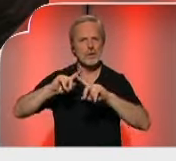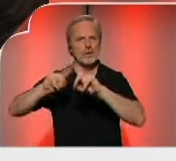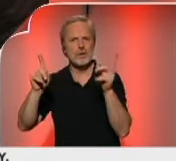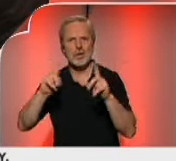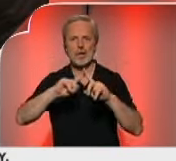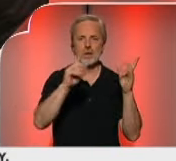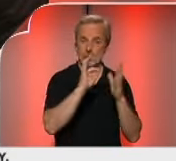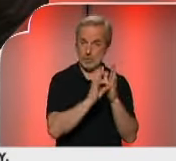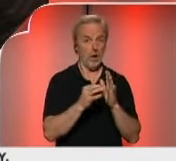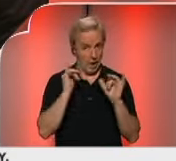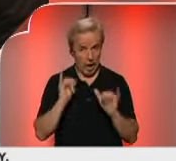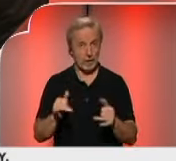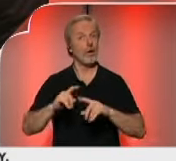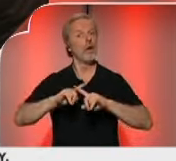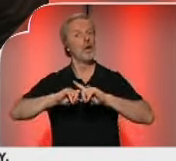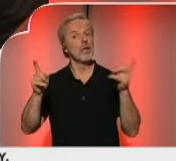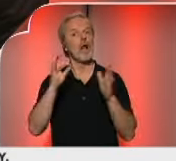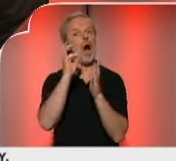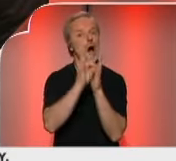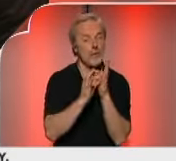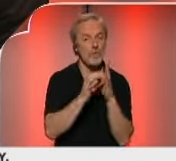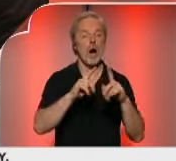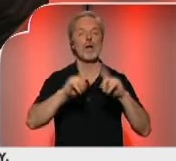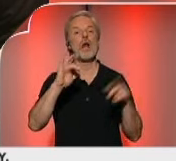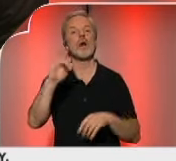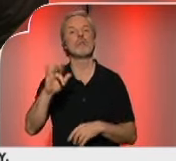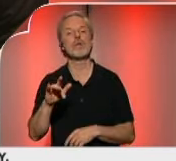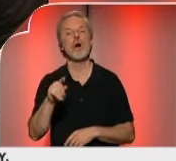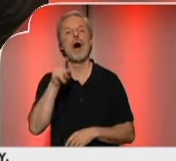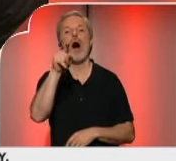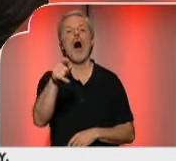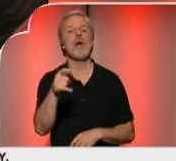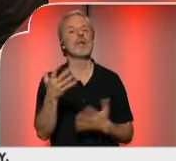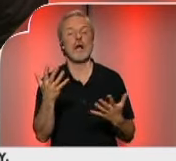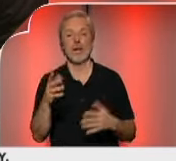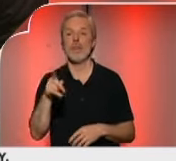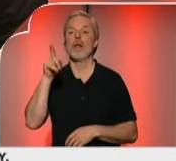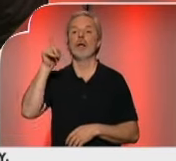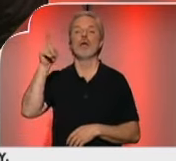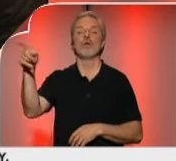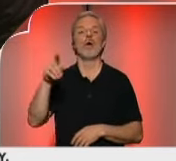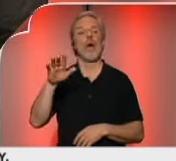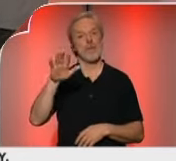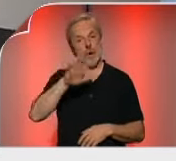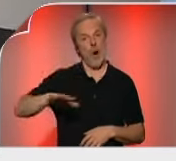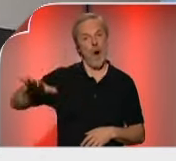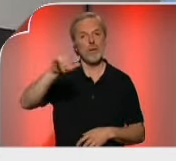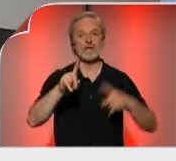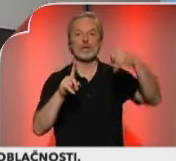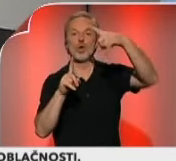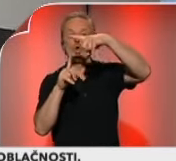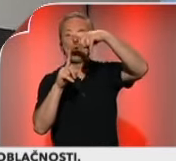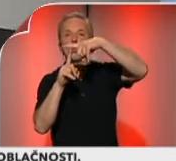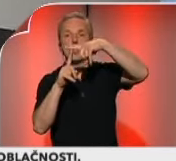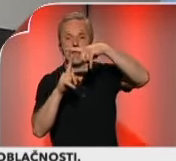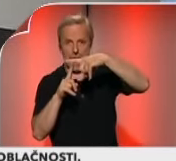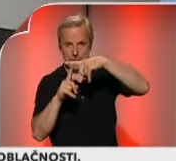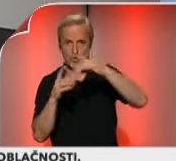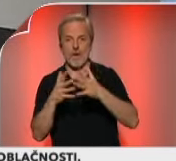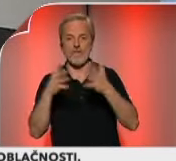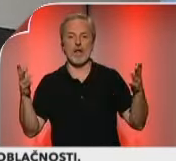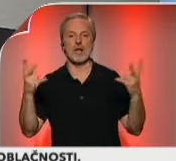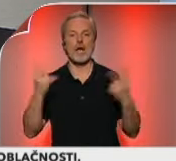pořízené v různou dobu a na jiném místě a vy jste byl kde Toskánsko je pane redaktore když se podíváte do mapy Velké asi jako Česká republika